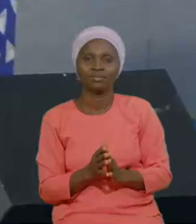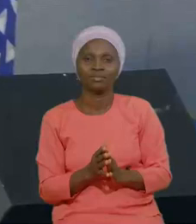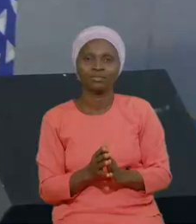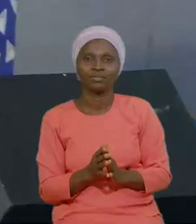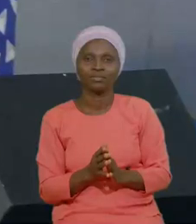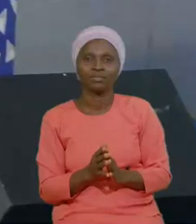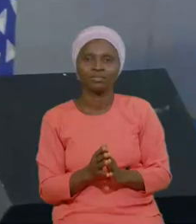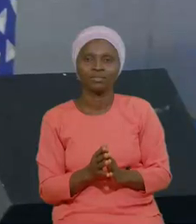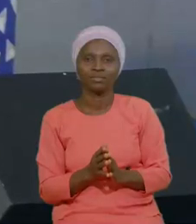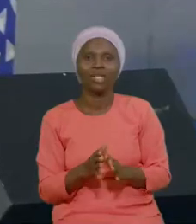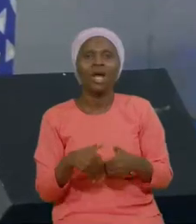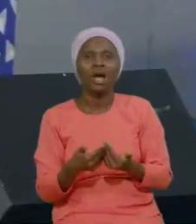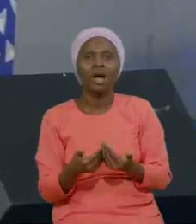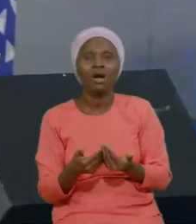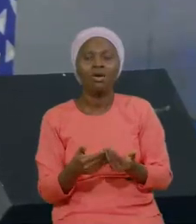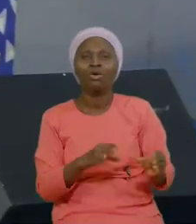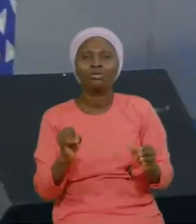Voici, toutes choses sont devenues nouvelles.